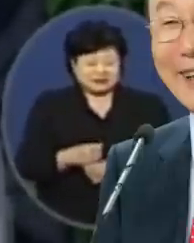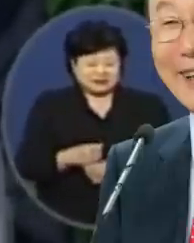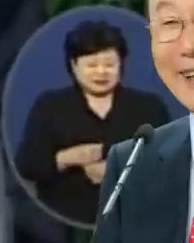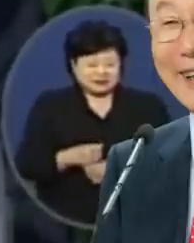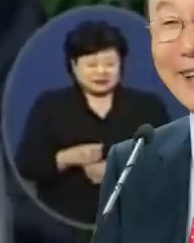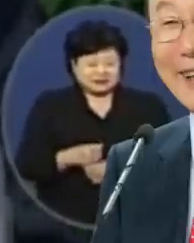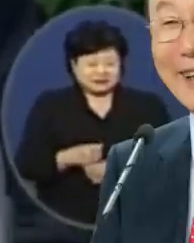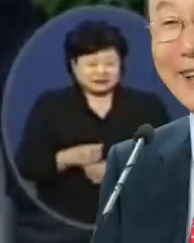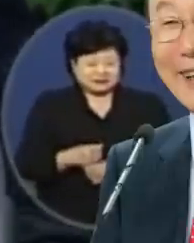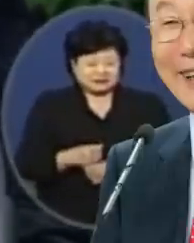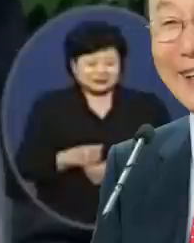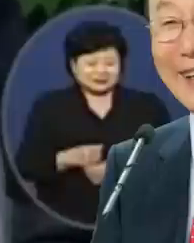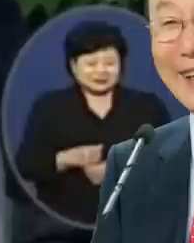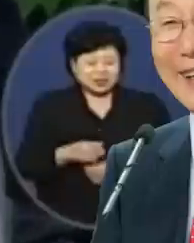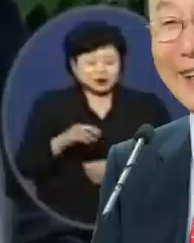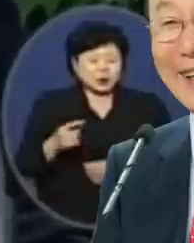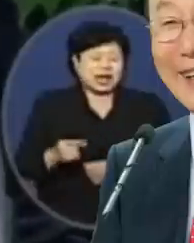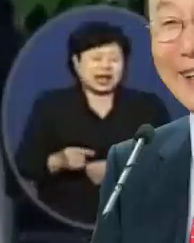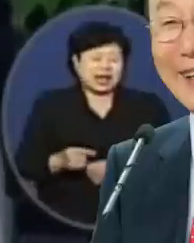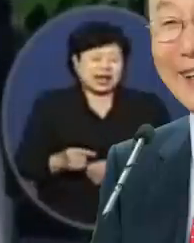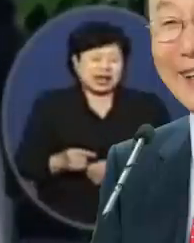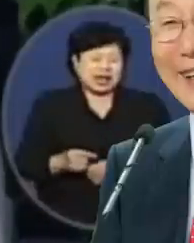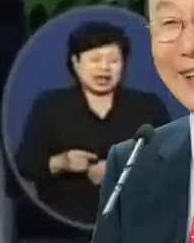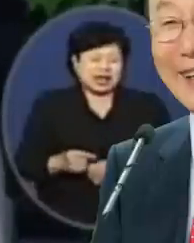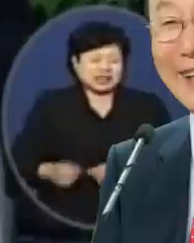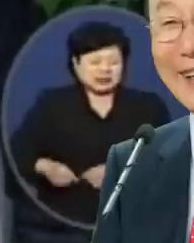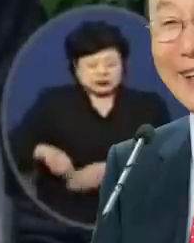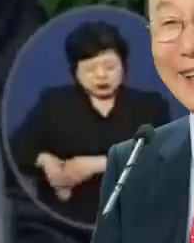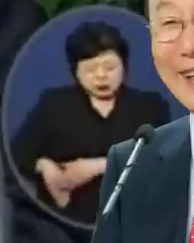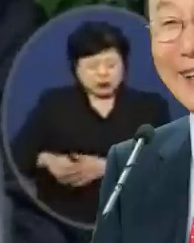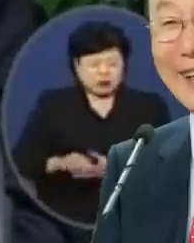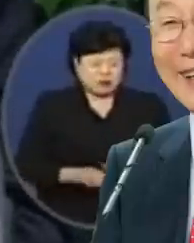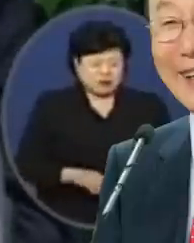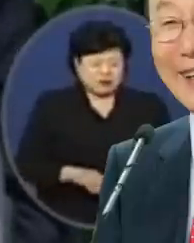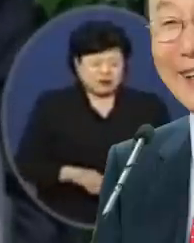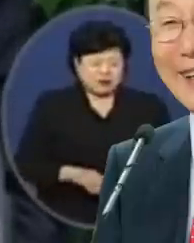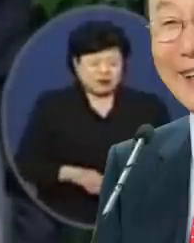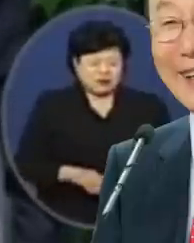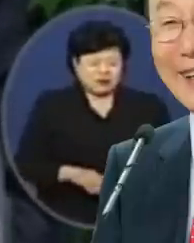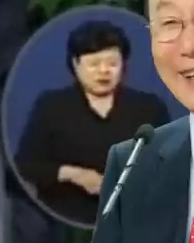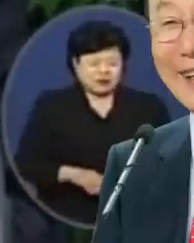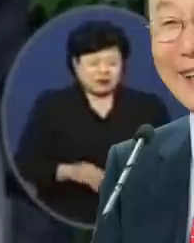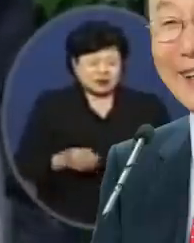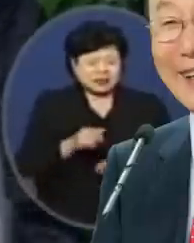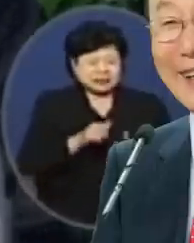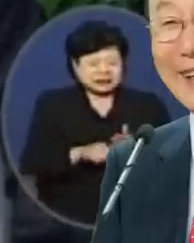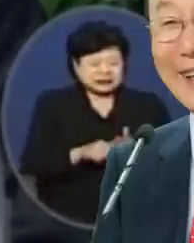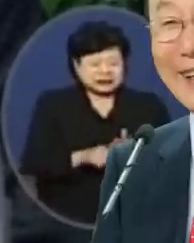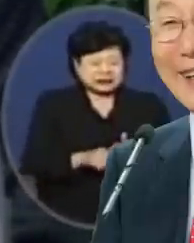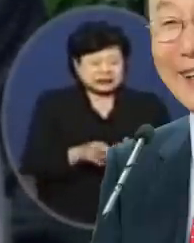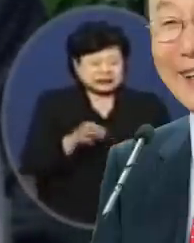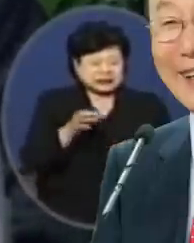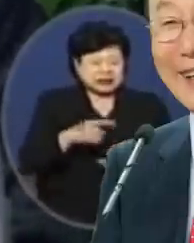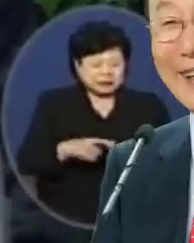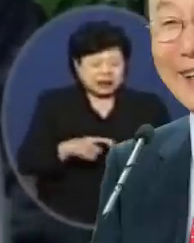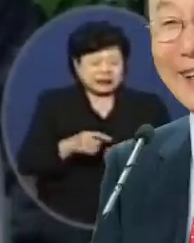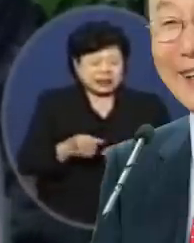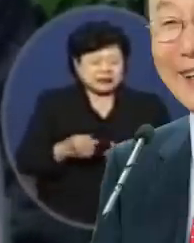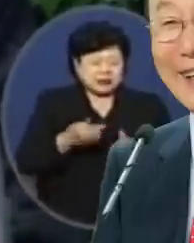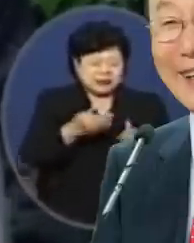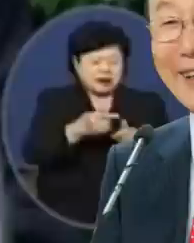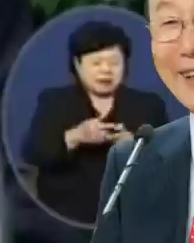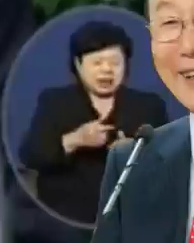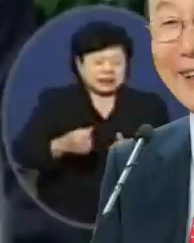보겠다 집어넣고 우리 조카 집어넣고 내가 모은 재산 반은 내가 가져갈 테니까 반은 하나님이 맡아서